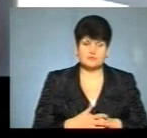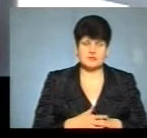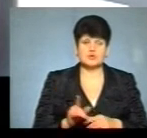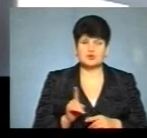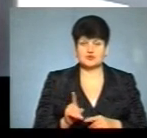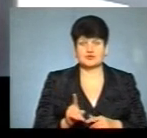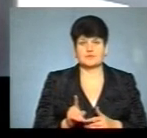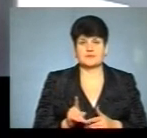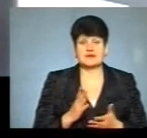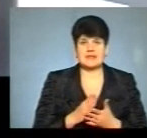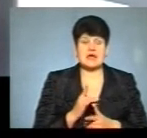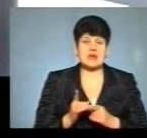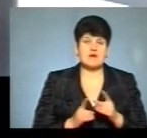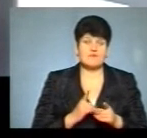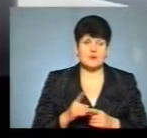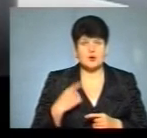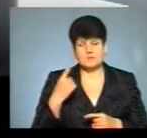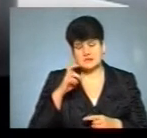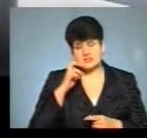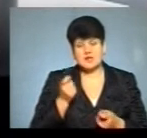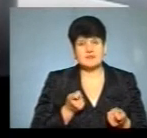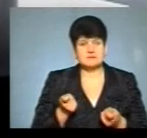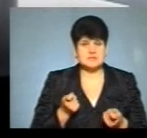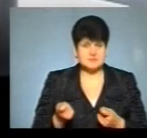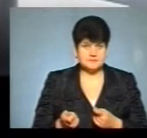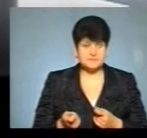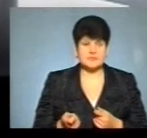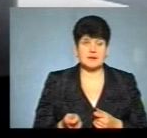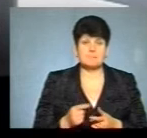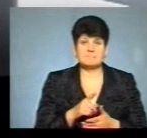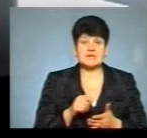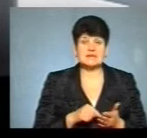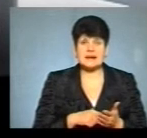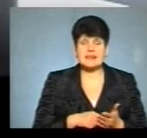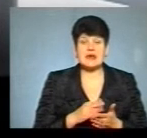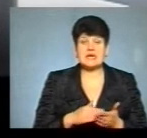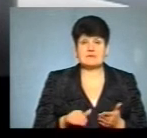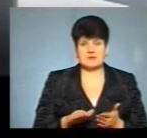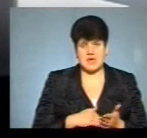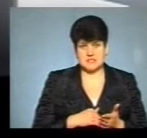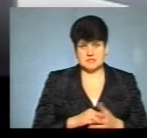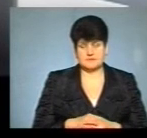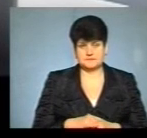йде реформа обласних державних адміністрацій, питання їх ліквідації.